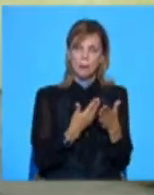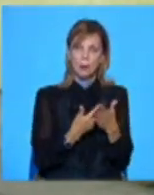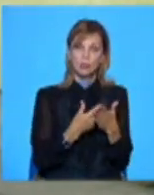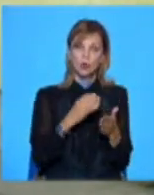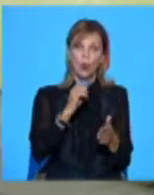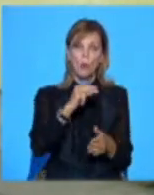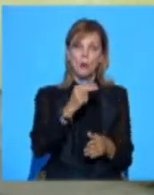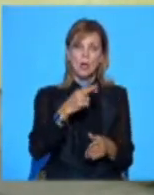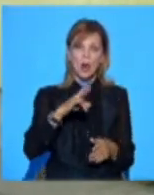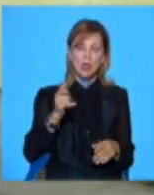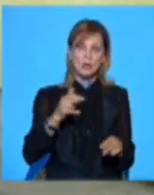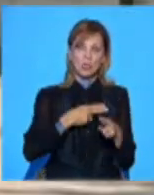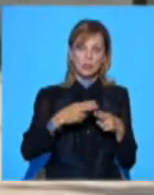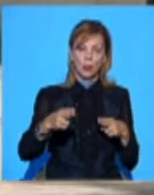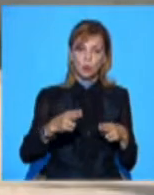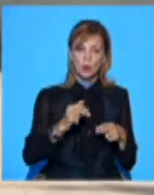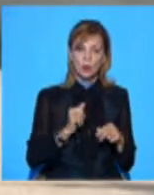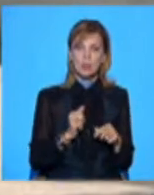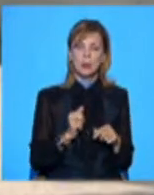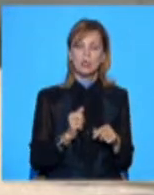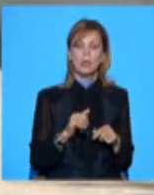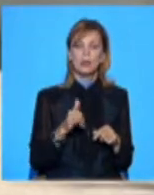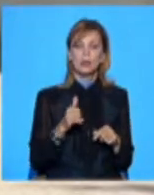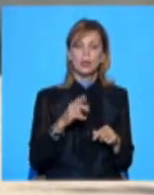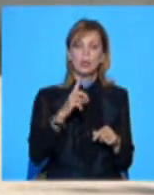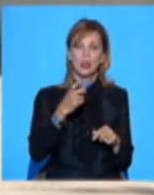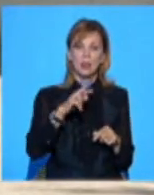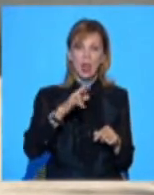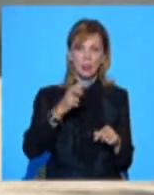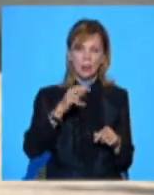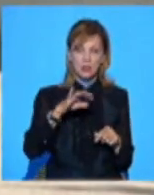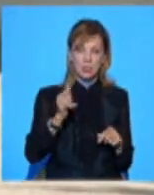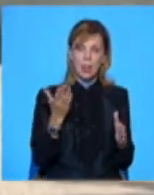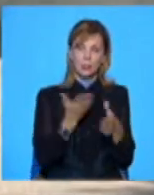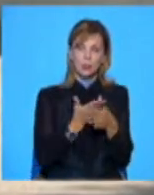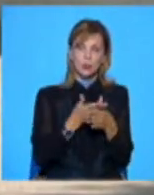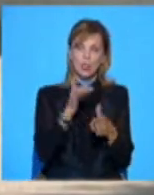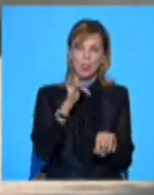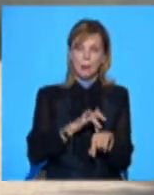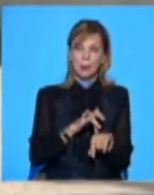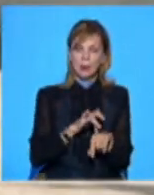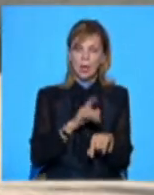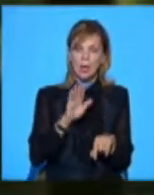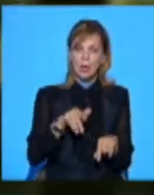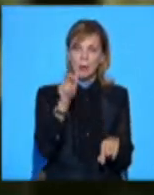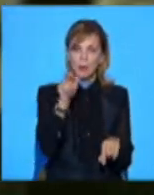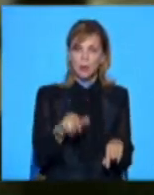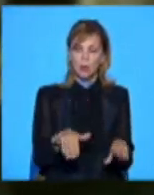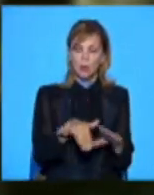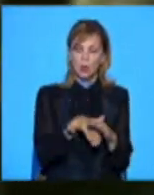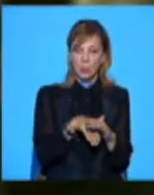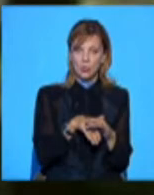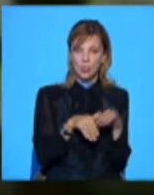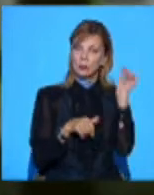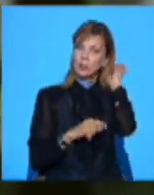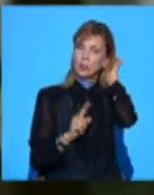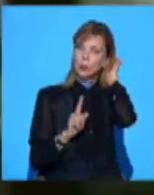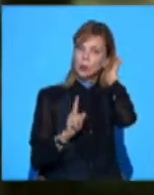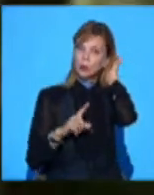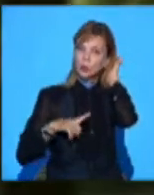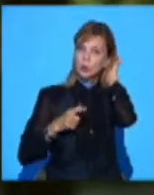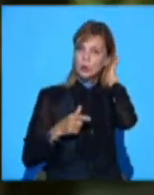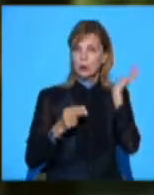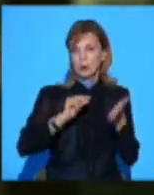operațiunile de dezinfecție și deratizare, iar dosarele medicale ale personalului angajat nu